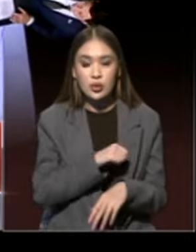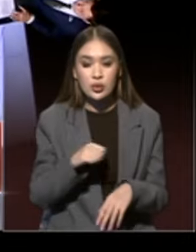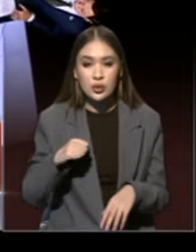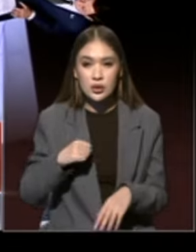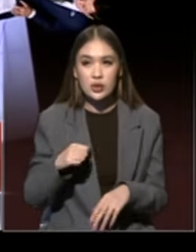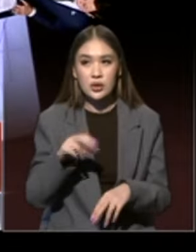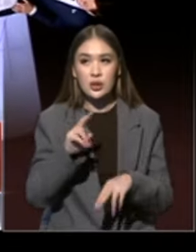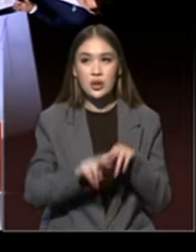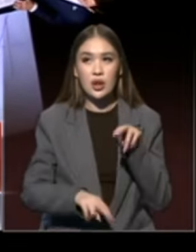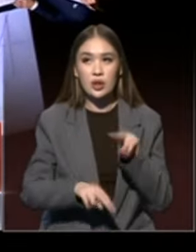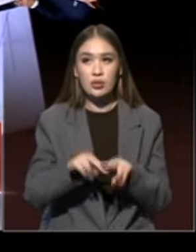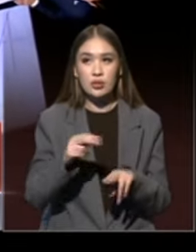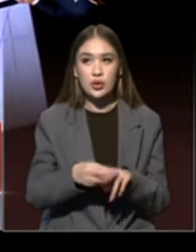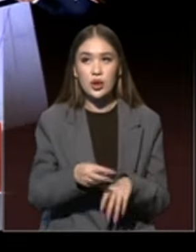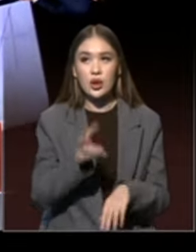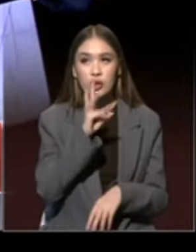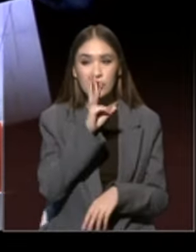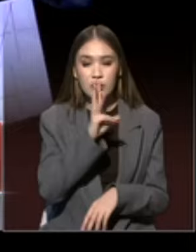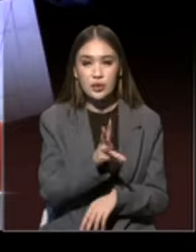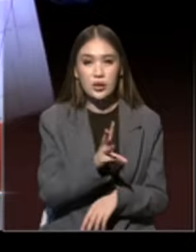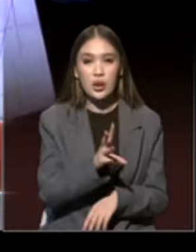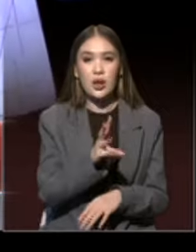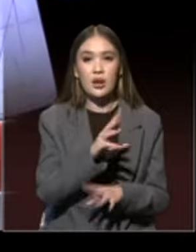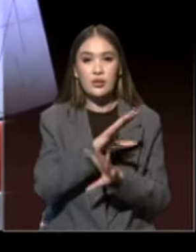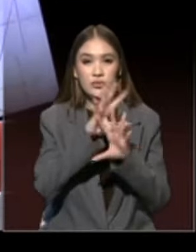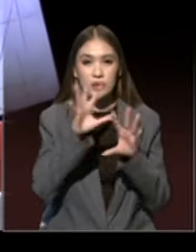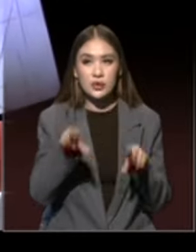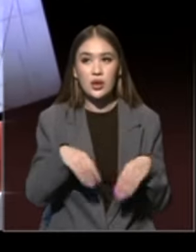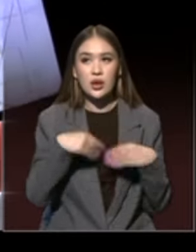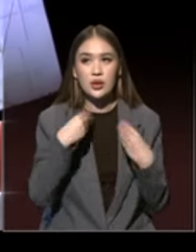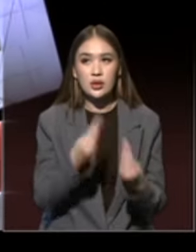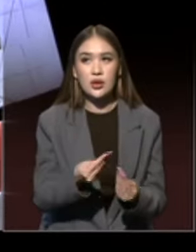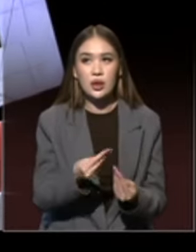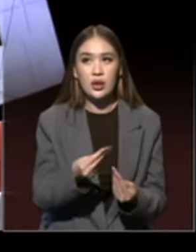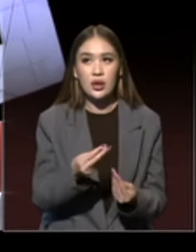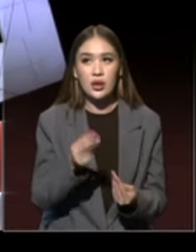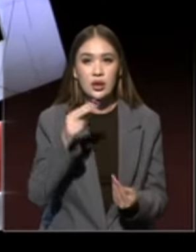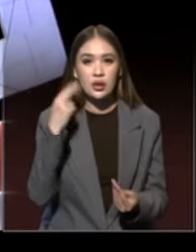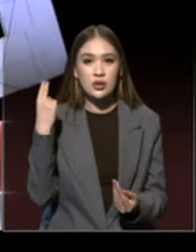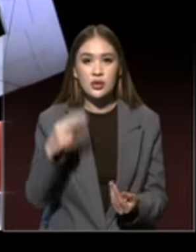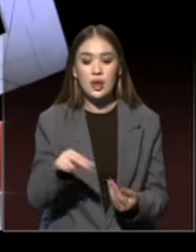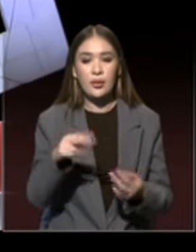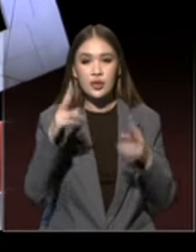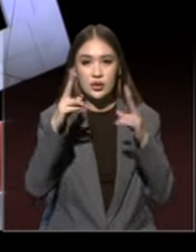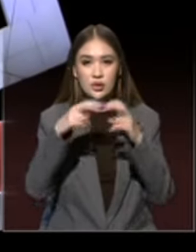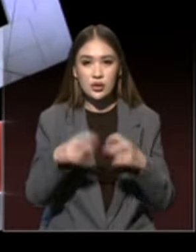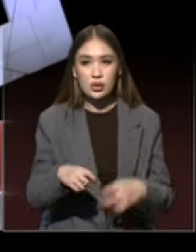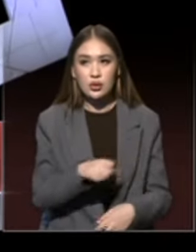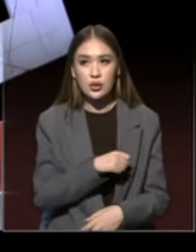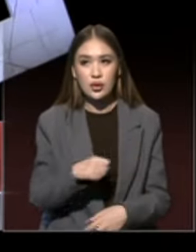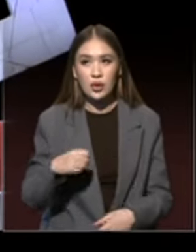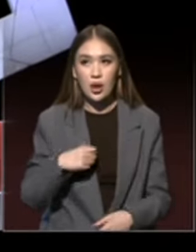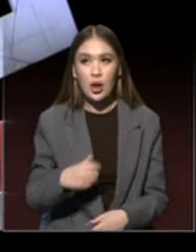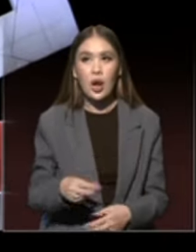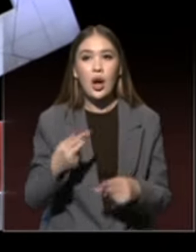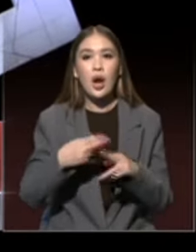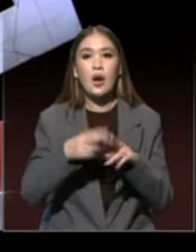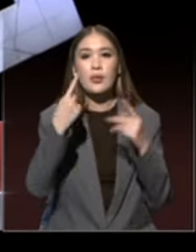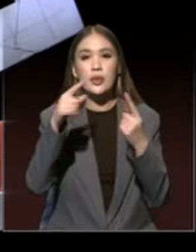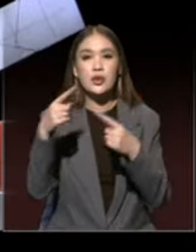жүр. Оған айлық төленеді, жалақы төленеді мысалға. Сапасын өзі бақылайды. Өзі бақылайды. Өз үйін мысалға. Керемет. Бұл жақта, басқа